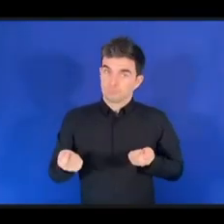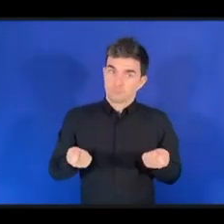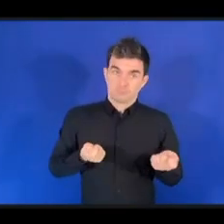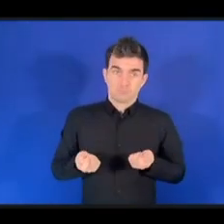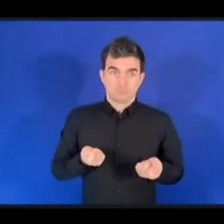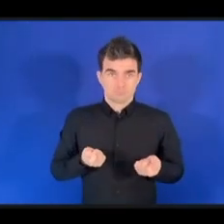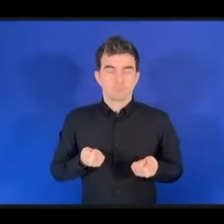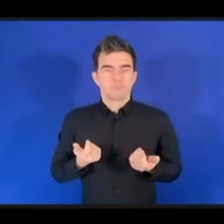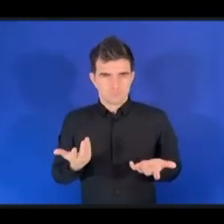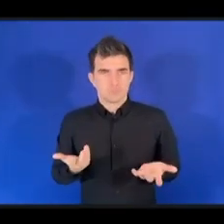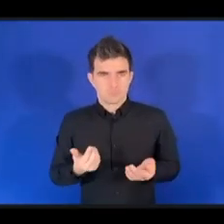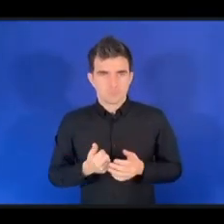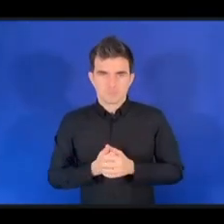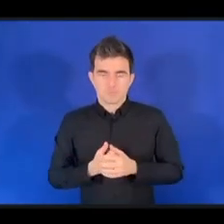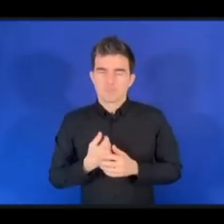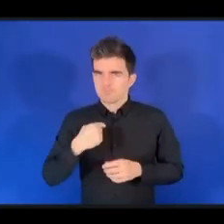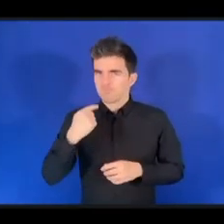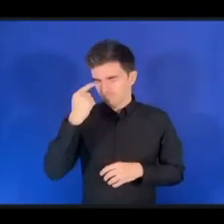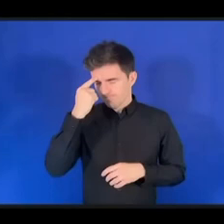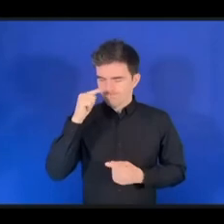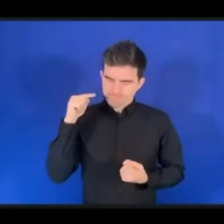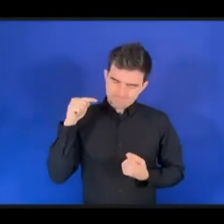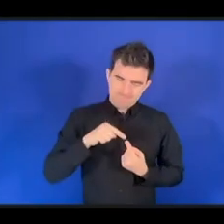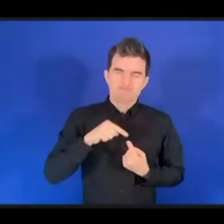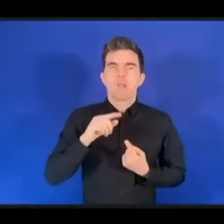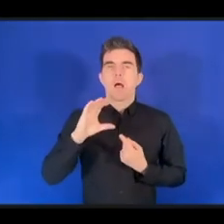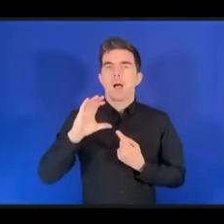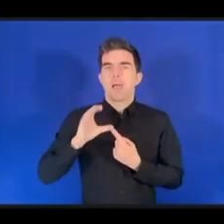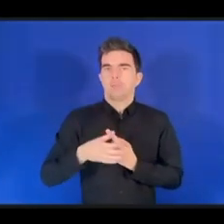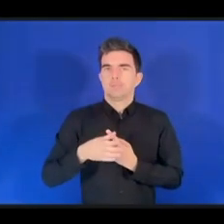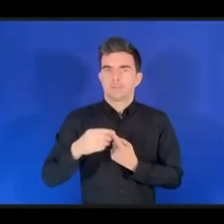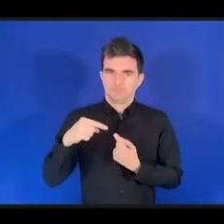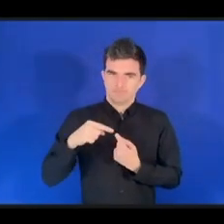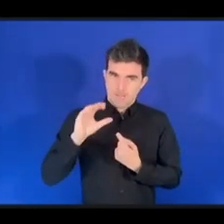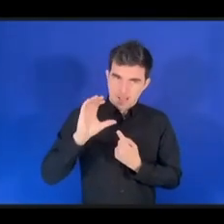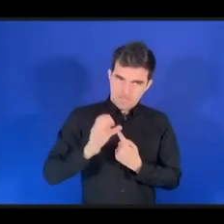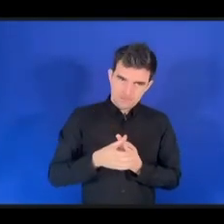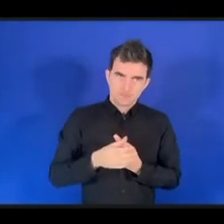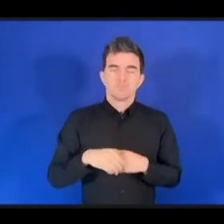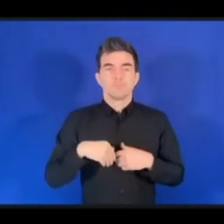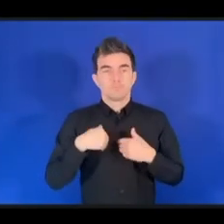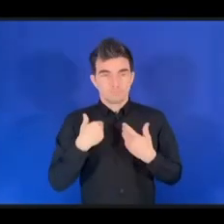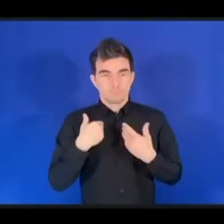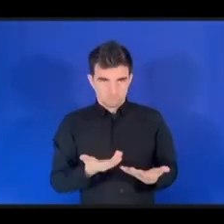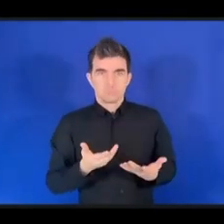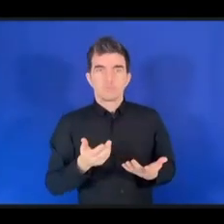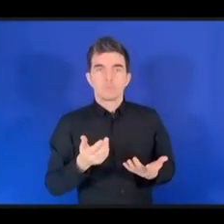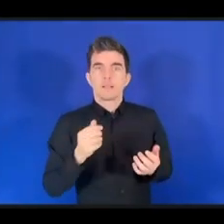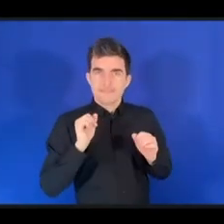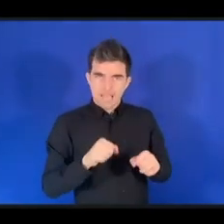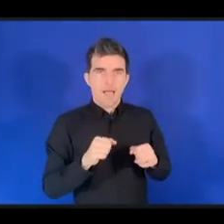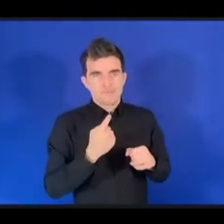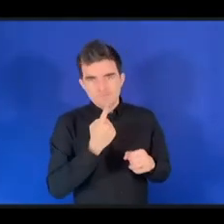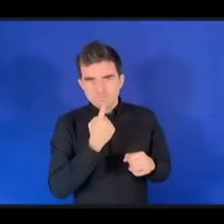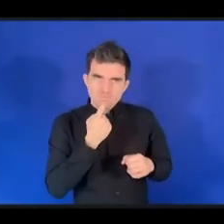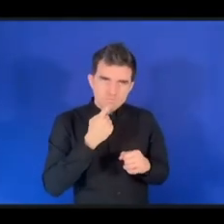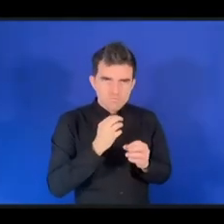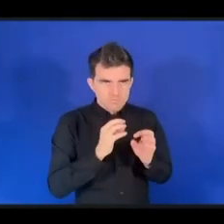culture dans la technologie et l'innovation par